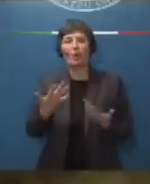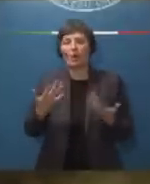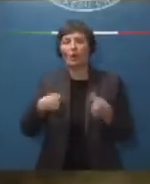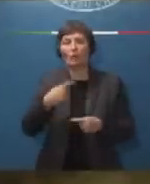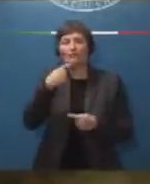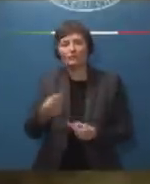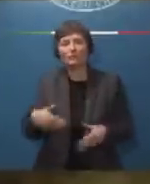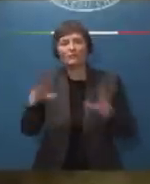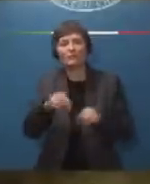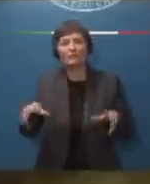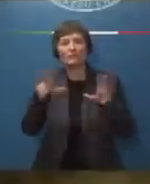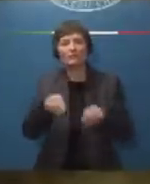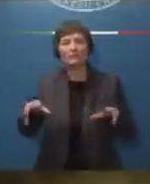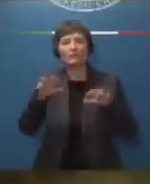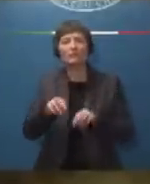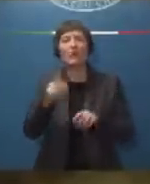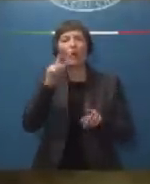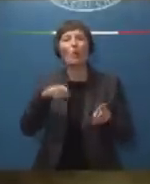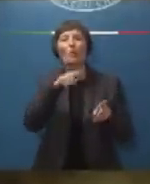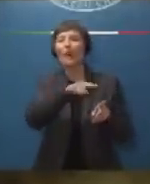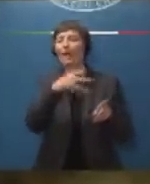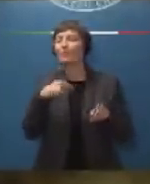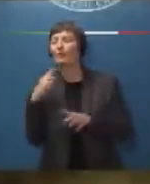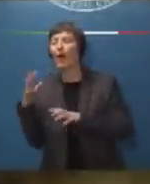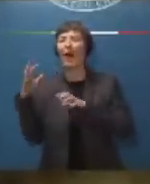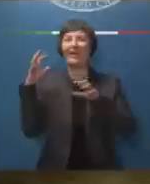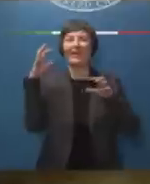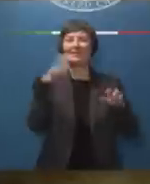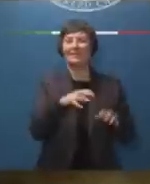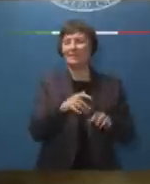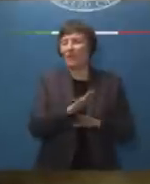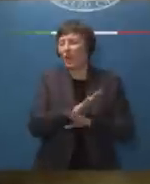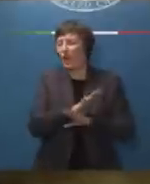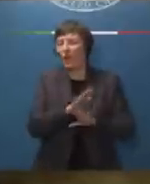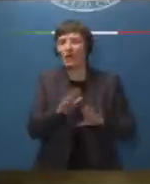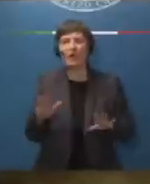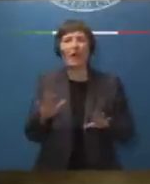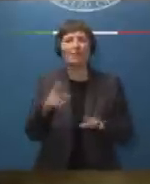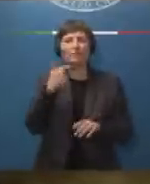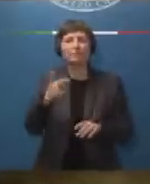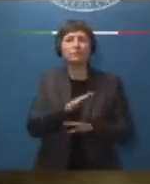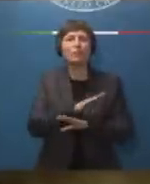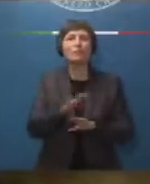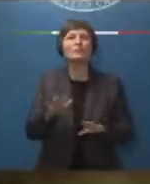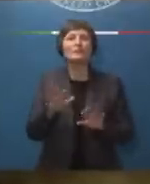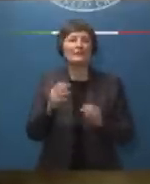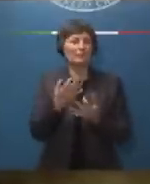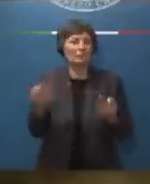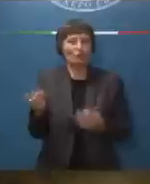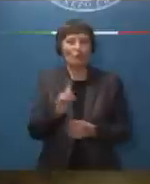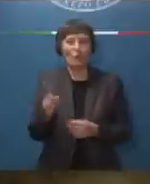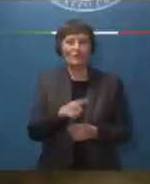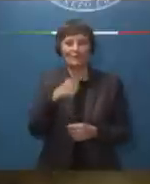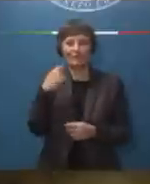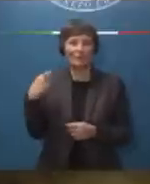di una Brutale e ingiusta aggressione da parte della Federazione Russa così l'Italia